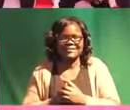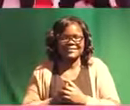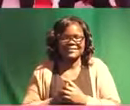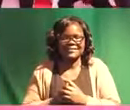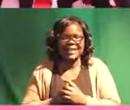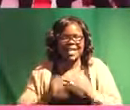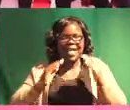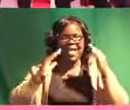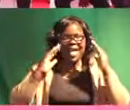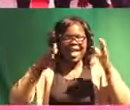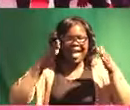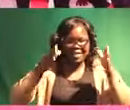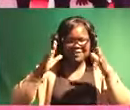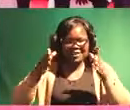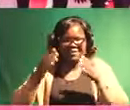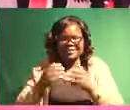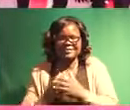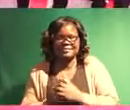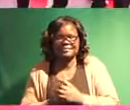Mugeni kairi.